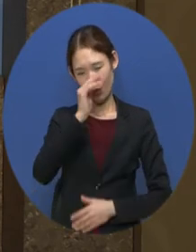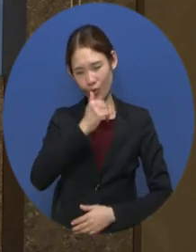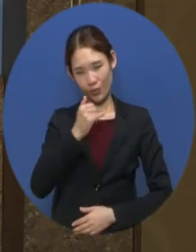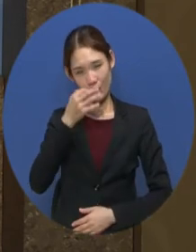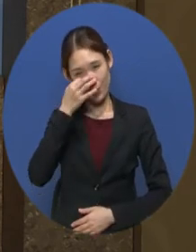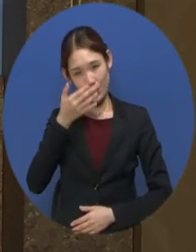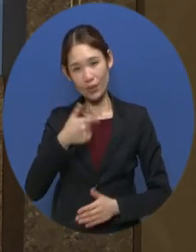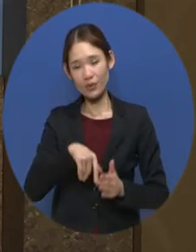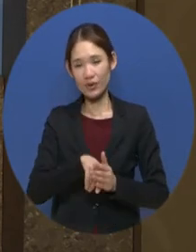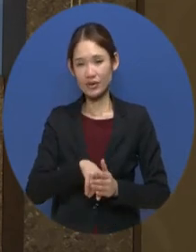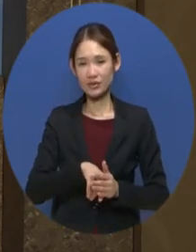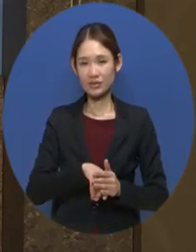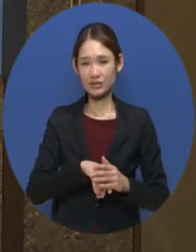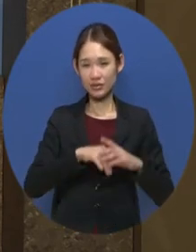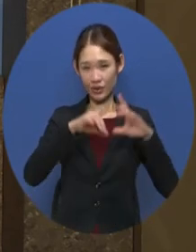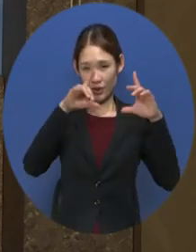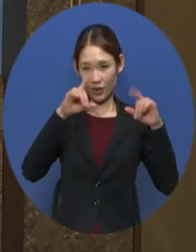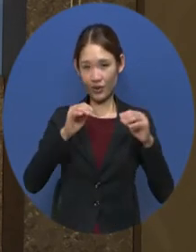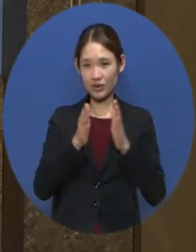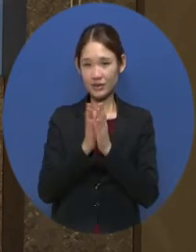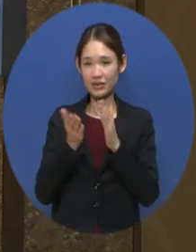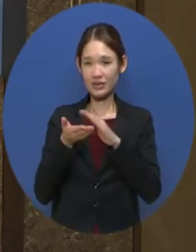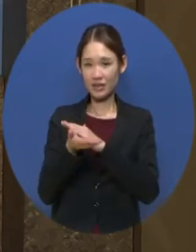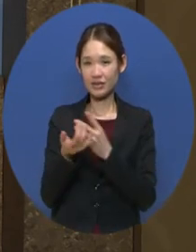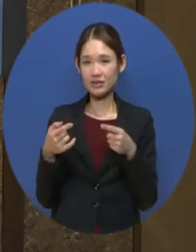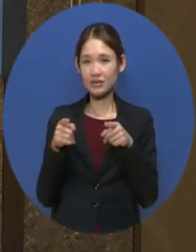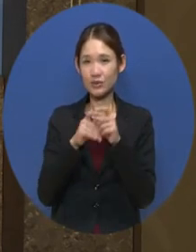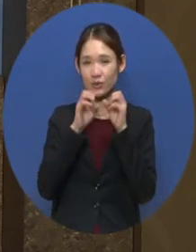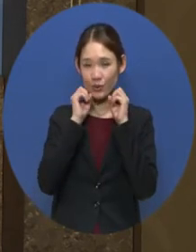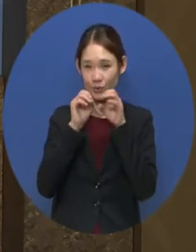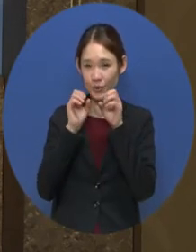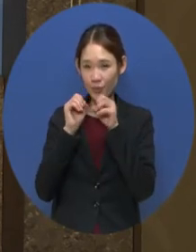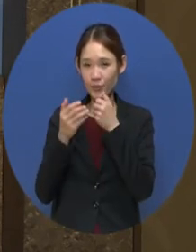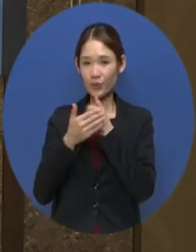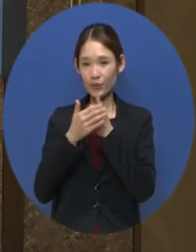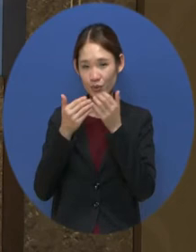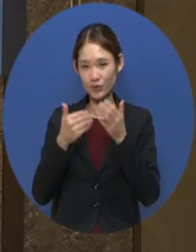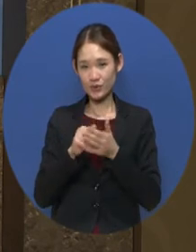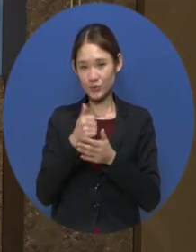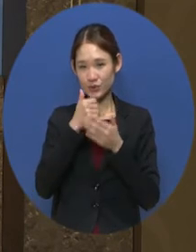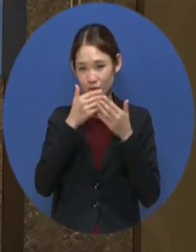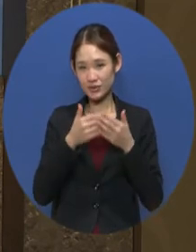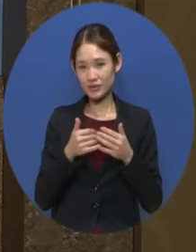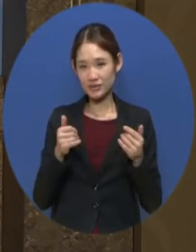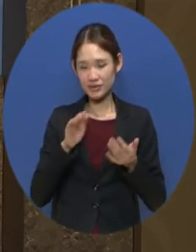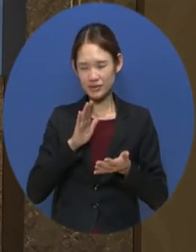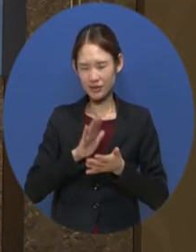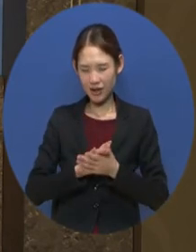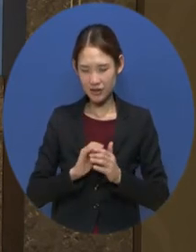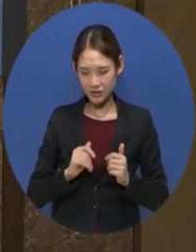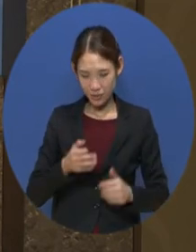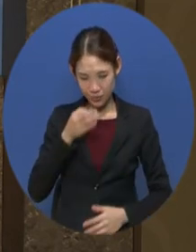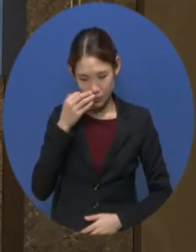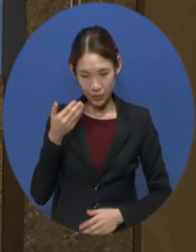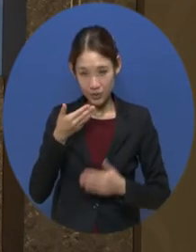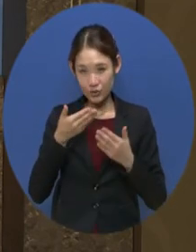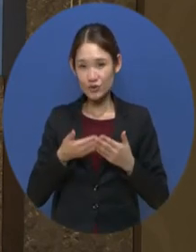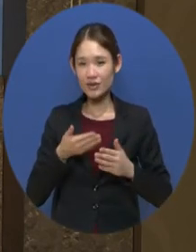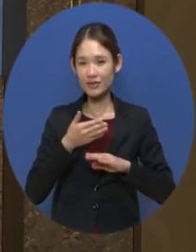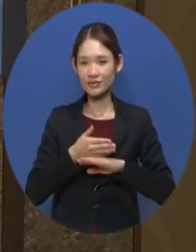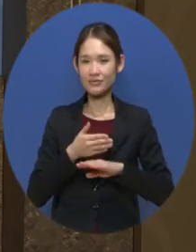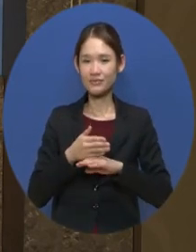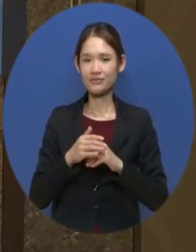있도록 포스터랑 브로셔를 같이 그 홍보도 해주시고 소개도 해주시는 되게 열정을 보여주셔서 너무